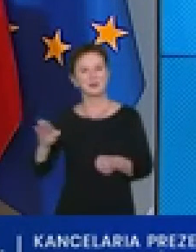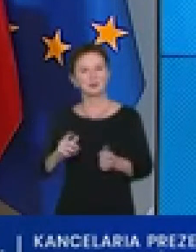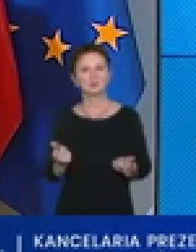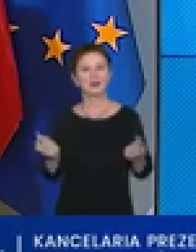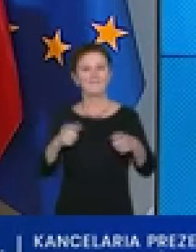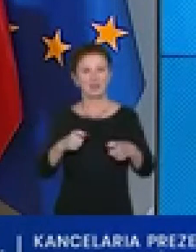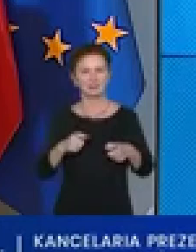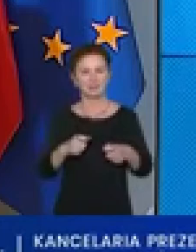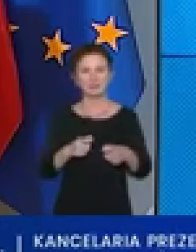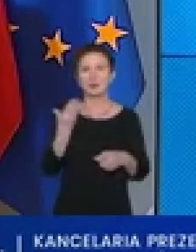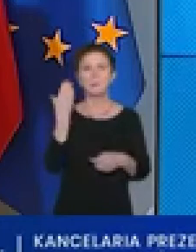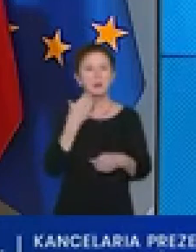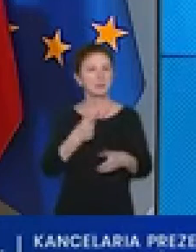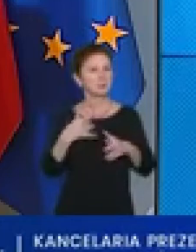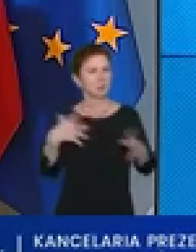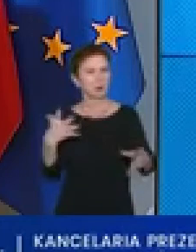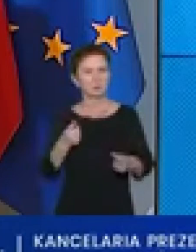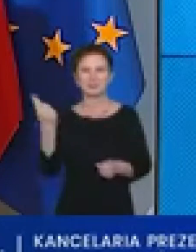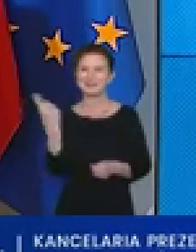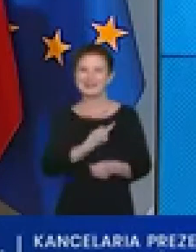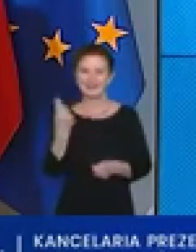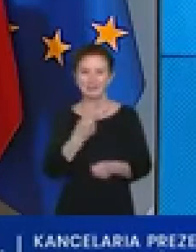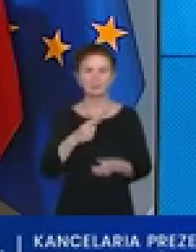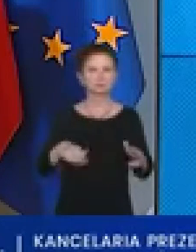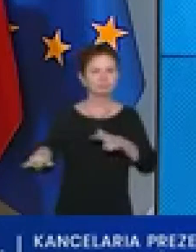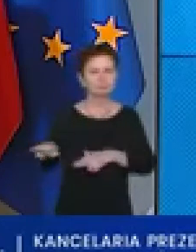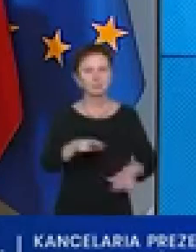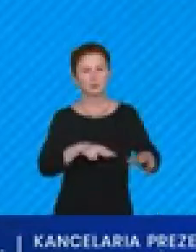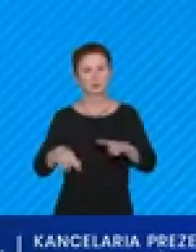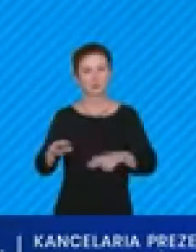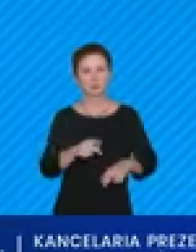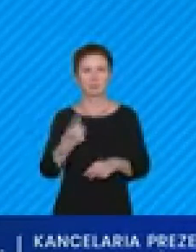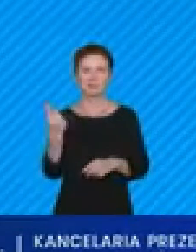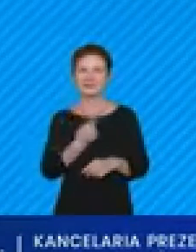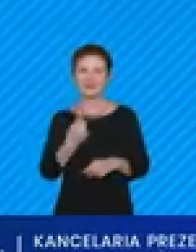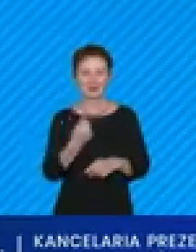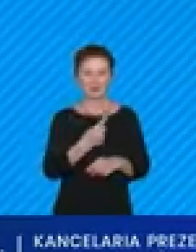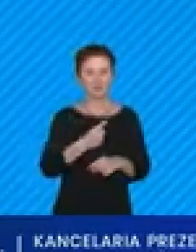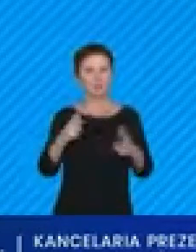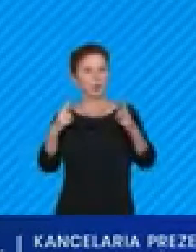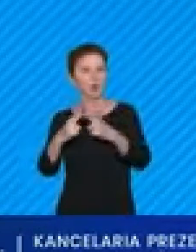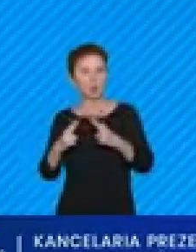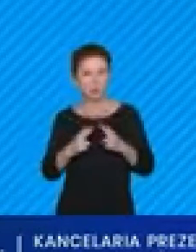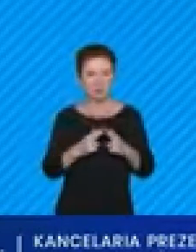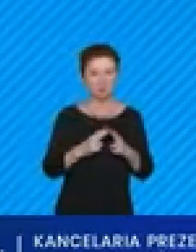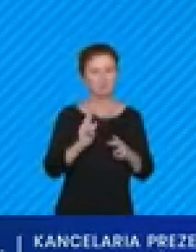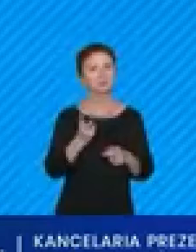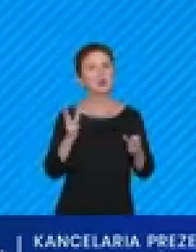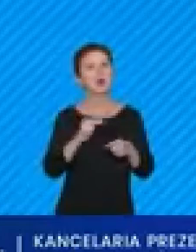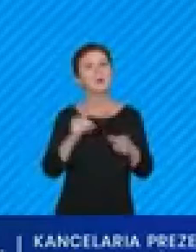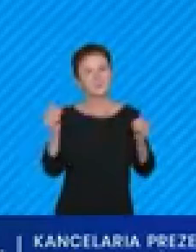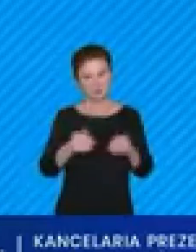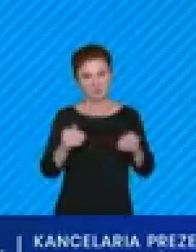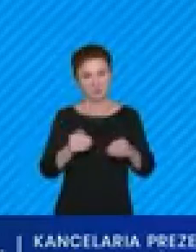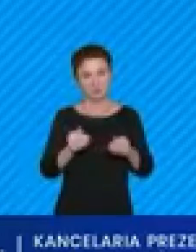zasadnicze zakazy przemieszczania się, poruszania się i wszelkie zakazy, które umożliwią nam